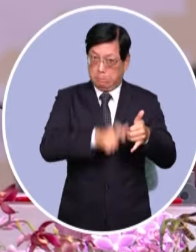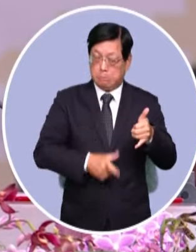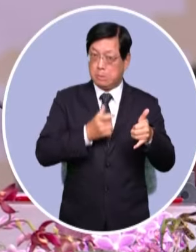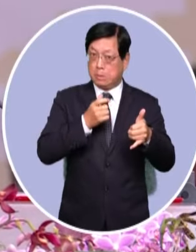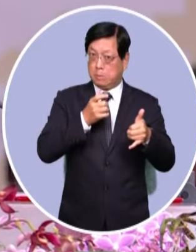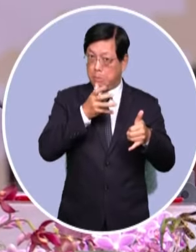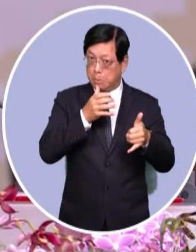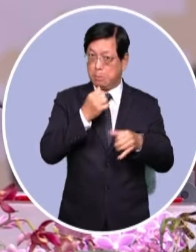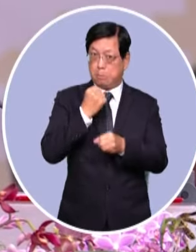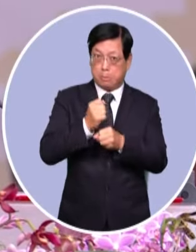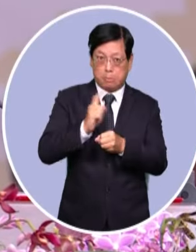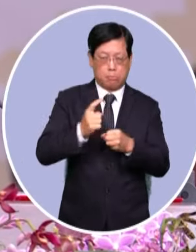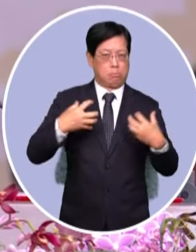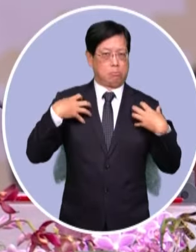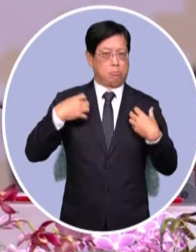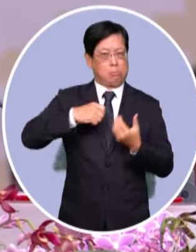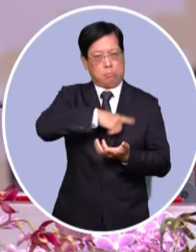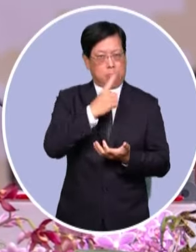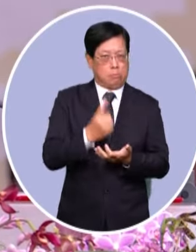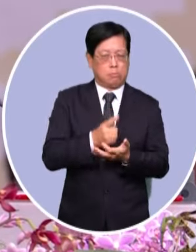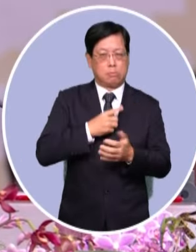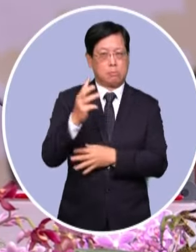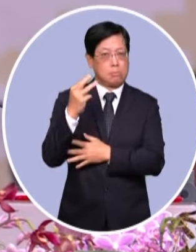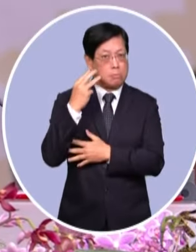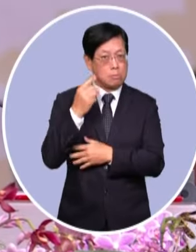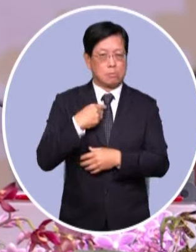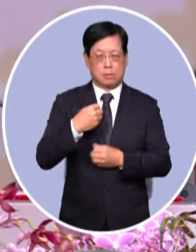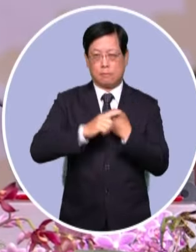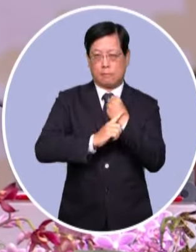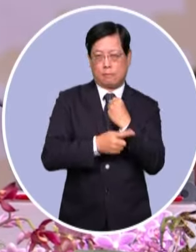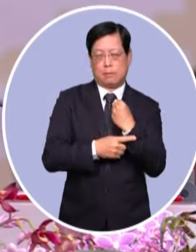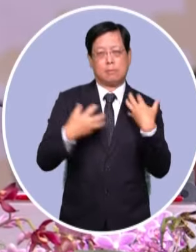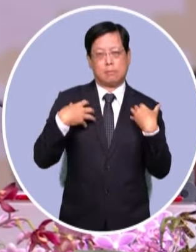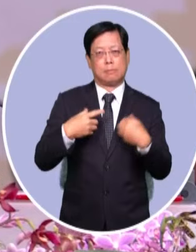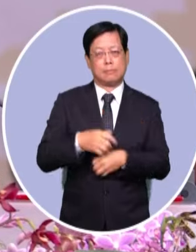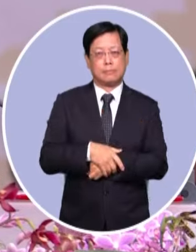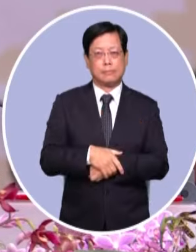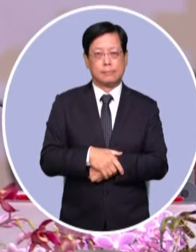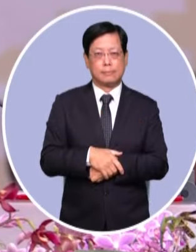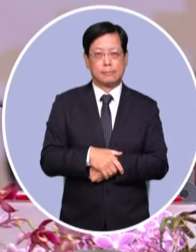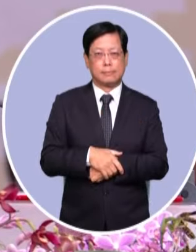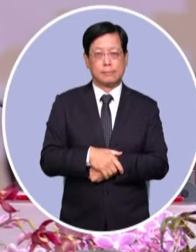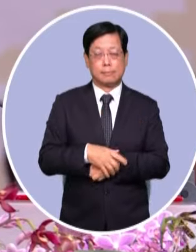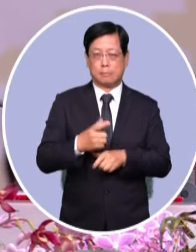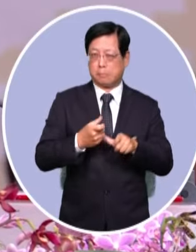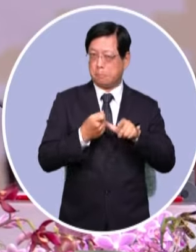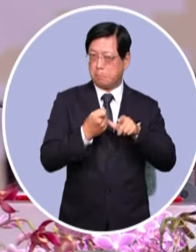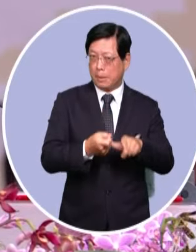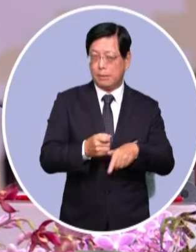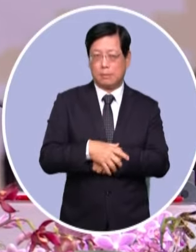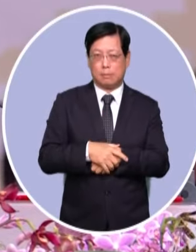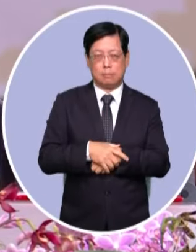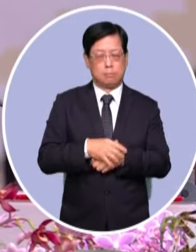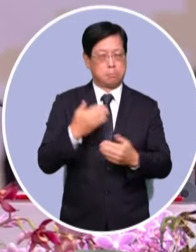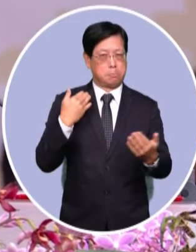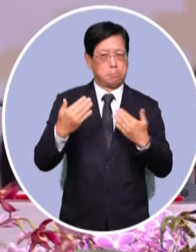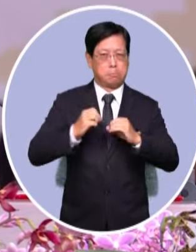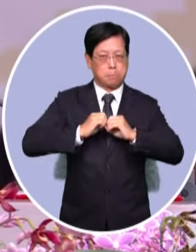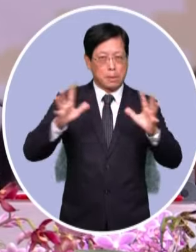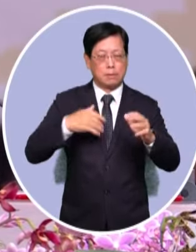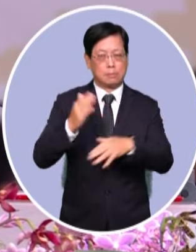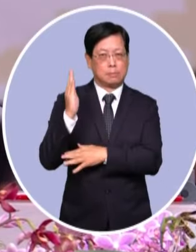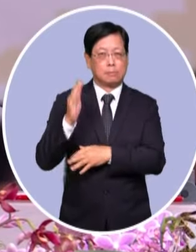所行担当所有的政治与法律的责任。公开透明的政